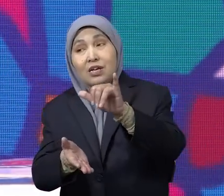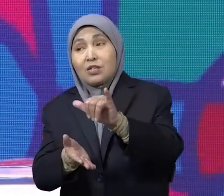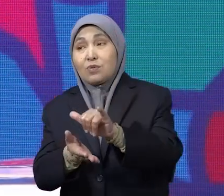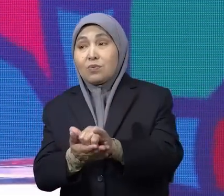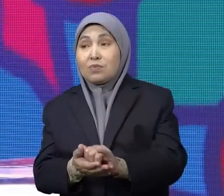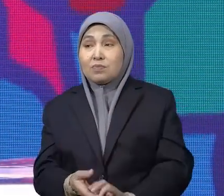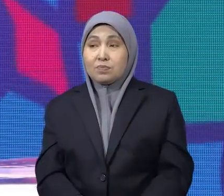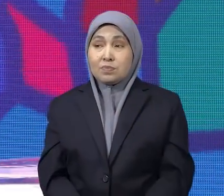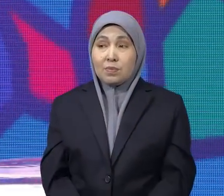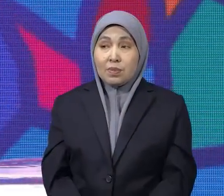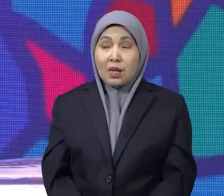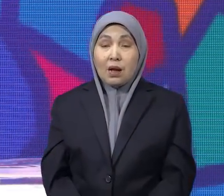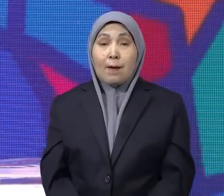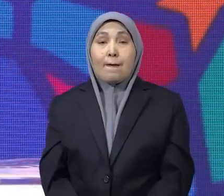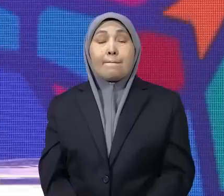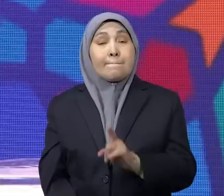فَيَكُونُ